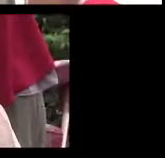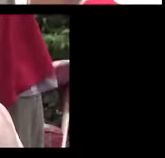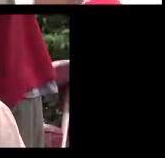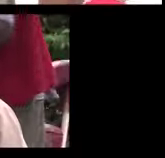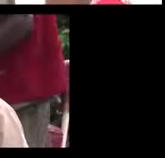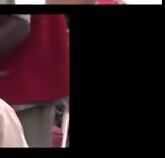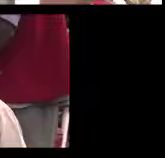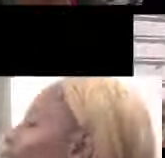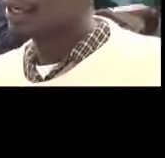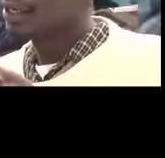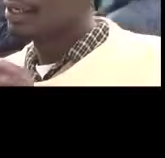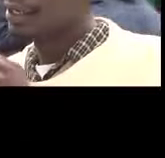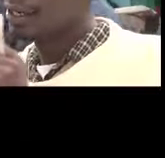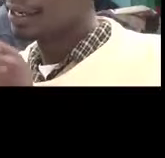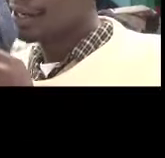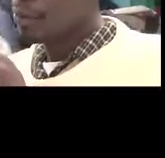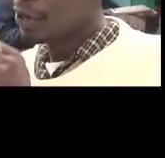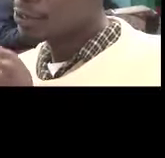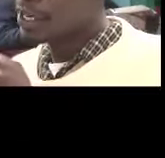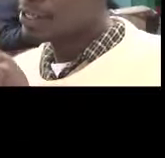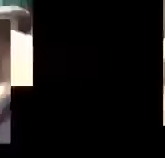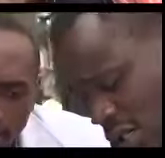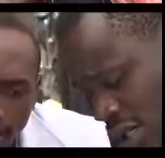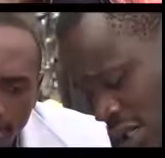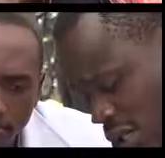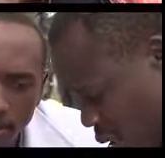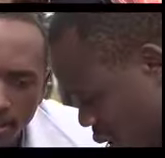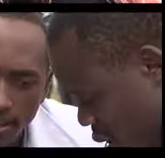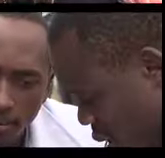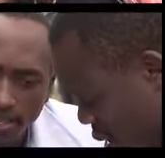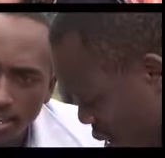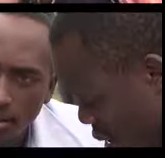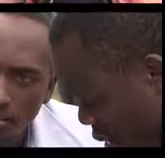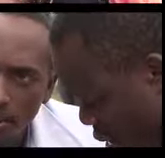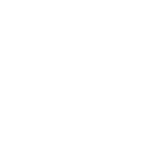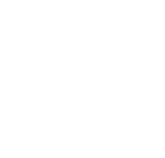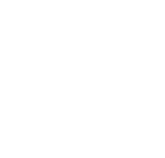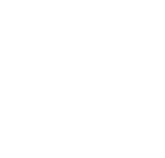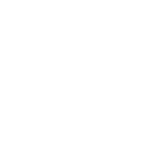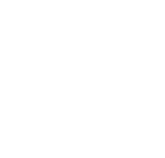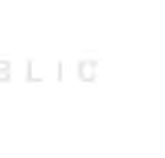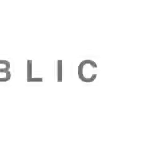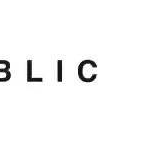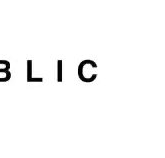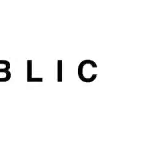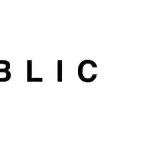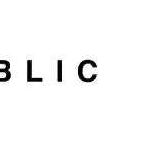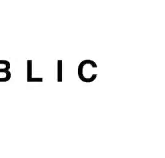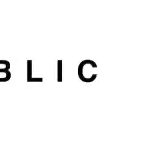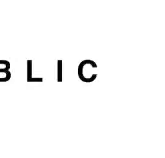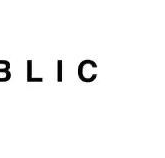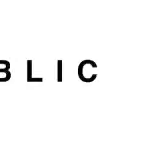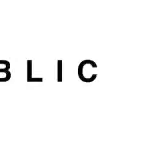amu Wa Leo wakati ni sasa kicha na iniza kwa in Blue hii katiba iko